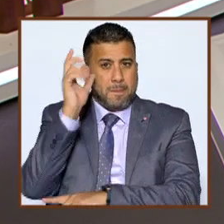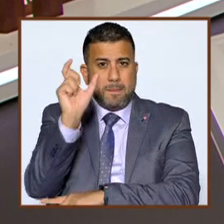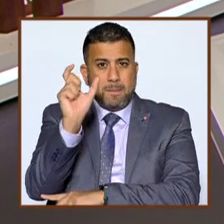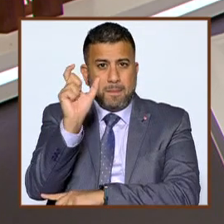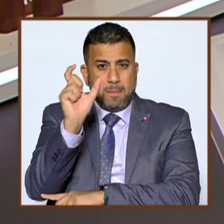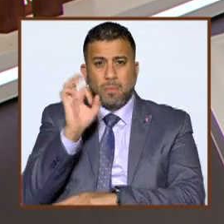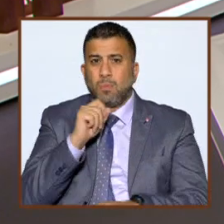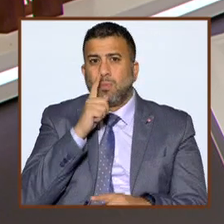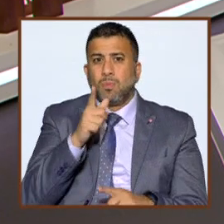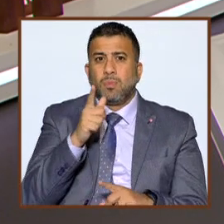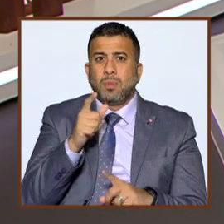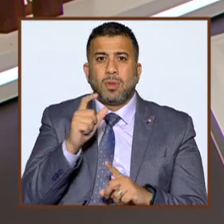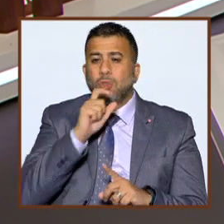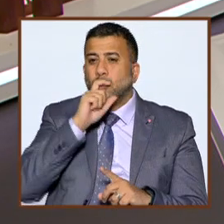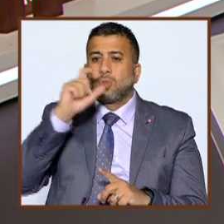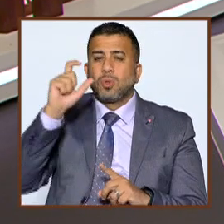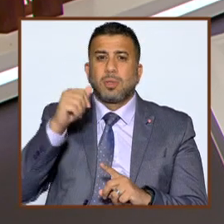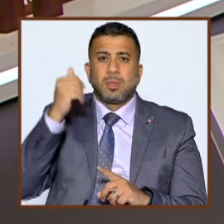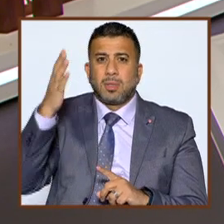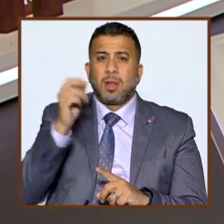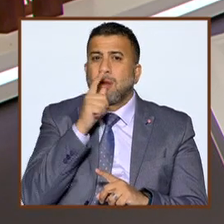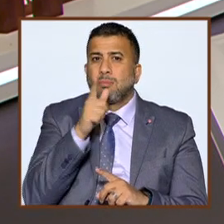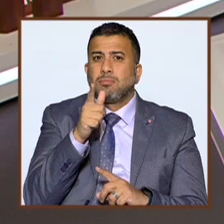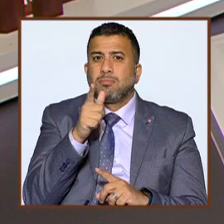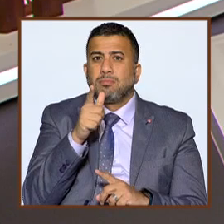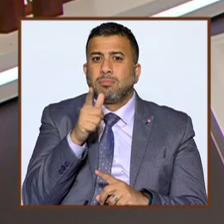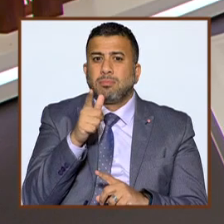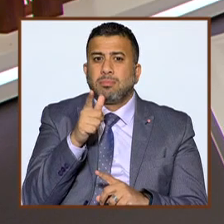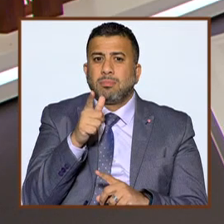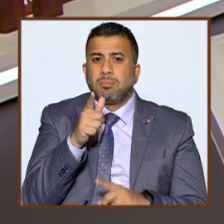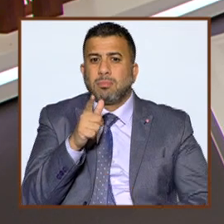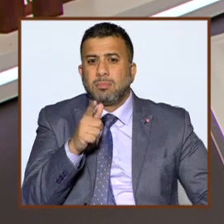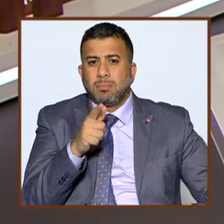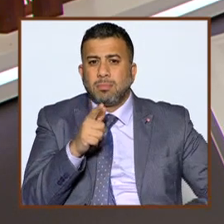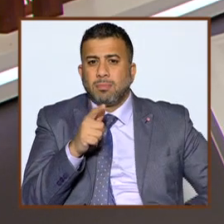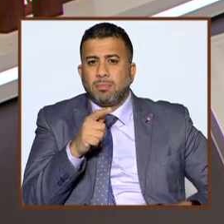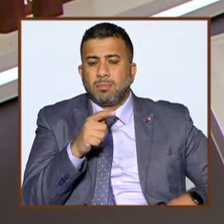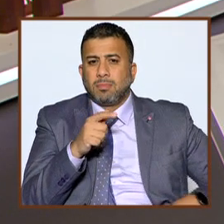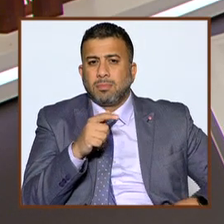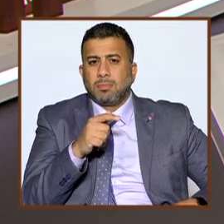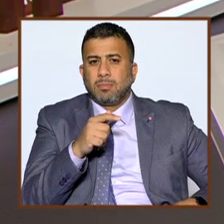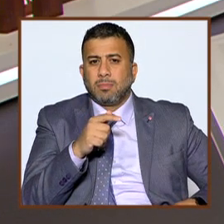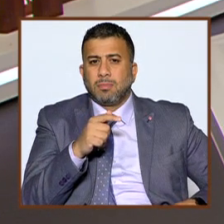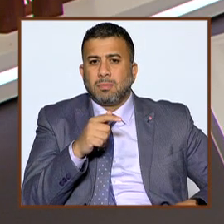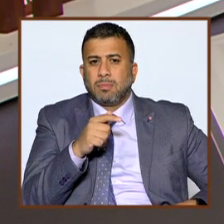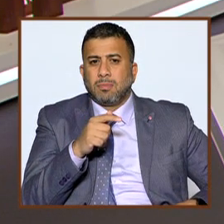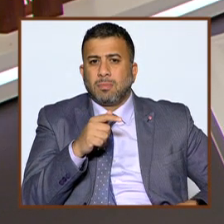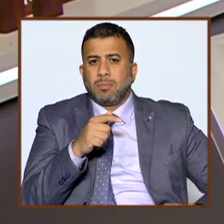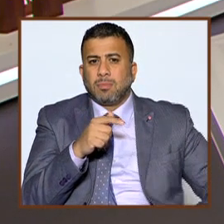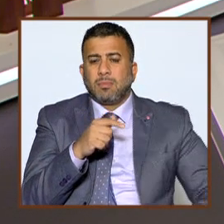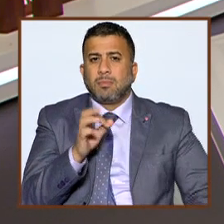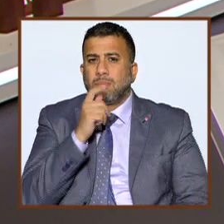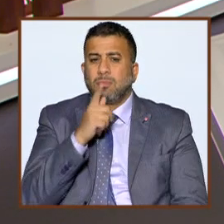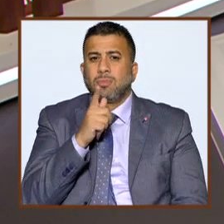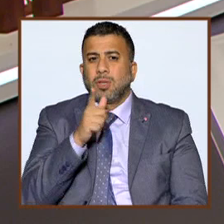والصلاه للخارج، والدليل انهم لما يركعون ولا يسجدون